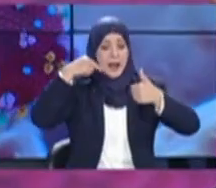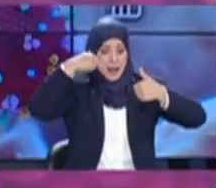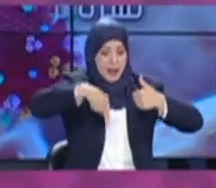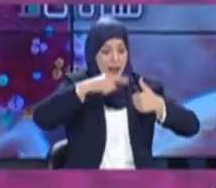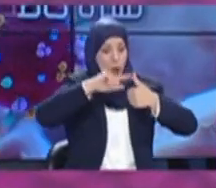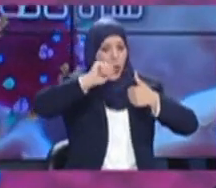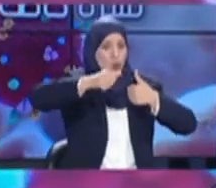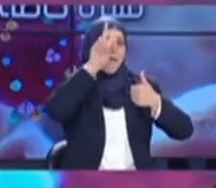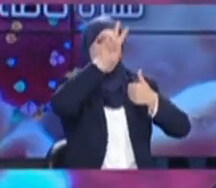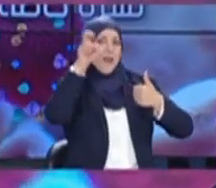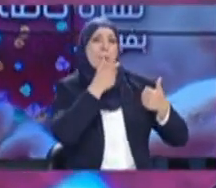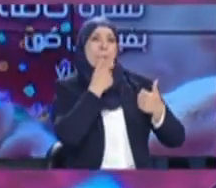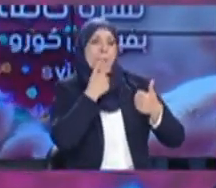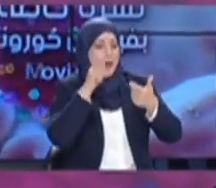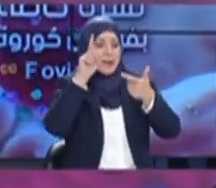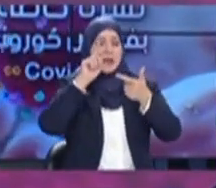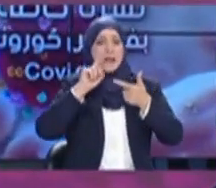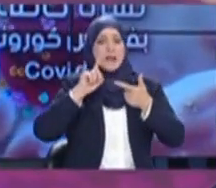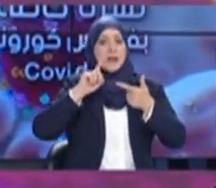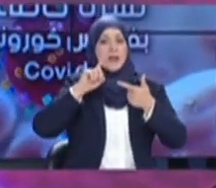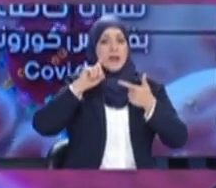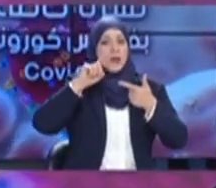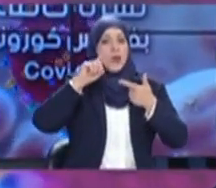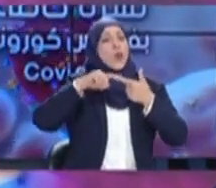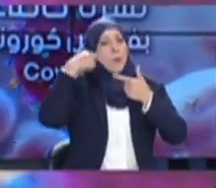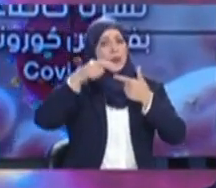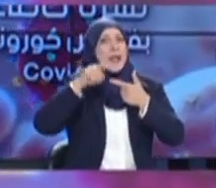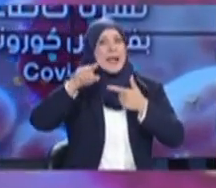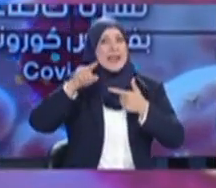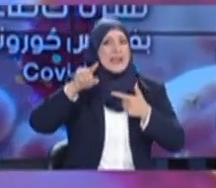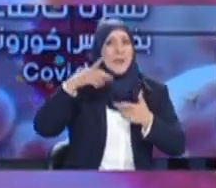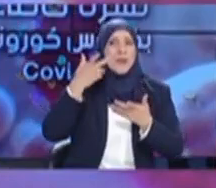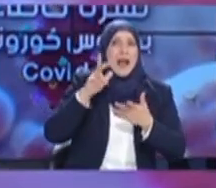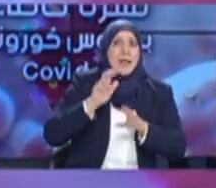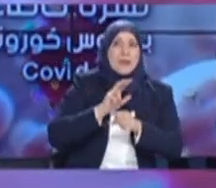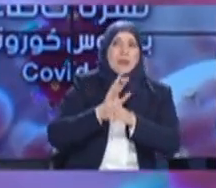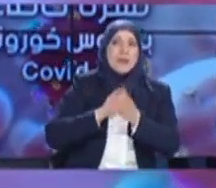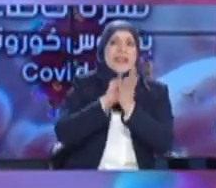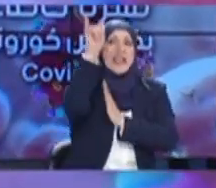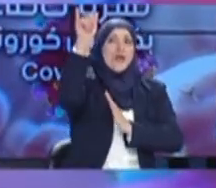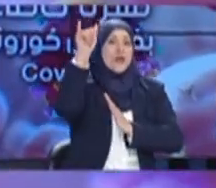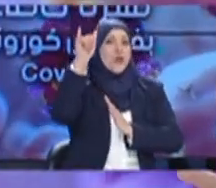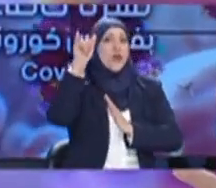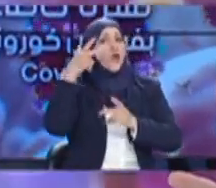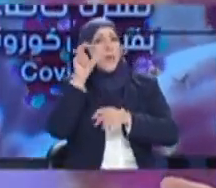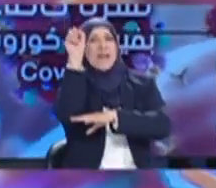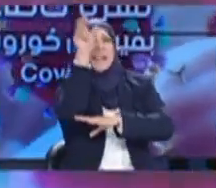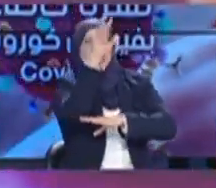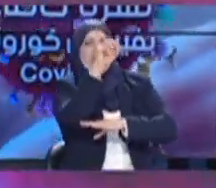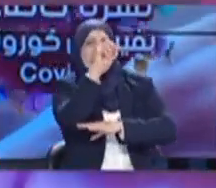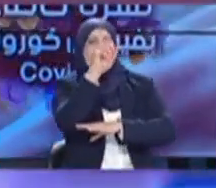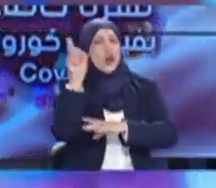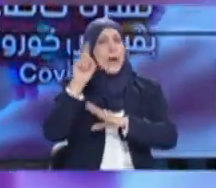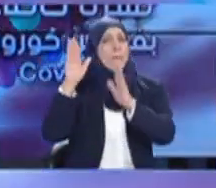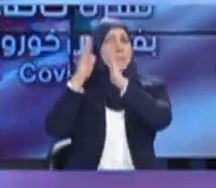20 مارس لاجلاء جميع التونسيين العالقين اللي هما مش مقيمين بالخارج بعدد من البلدان، فيهم تقريبا اكثر من